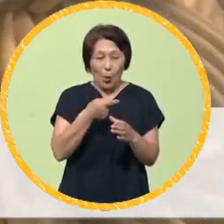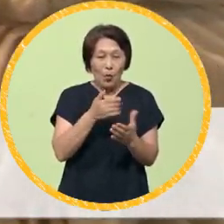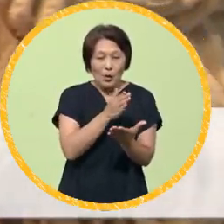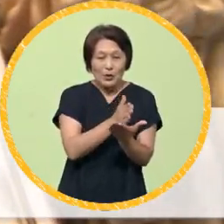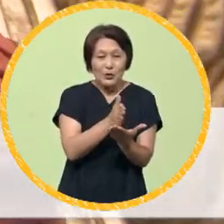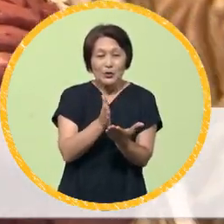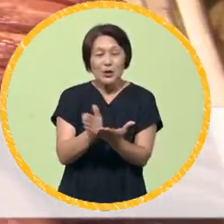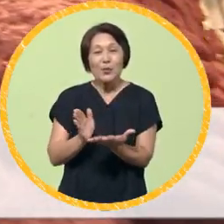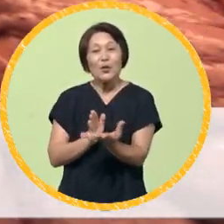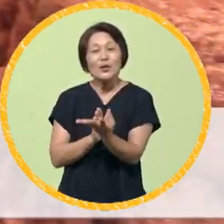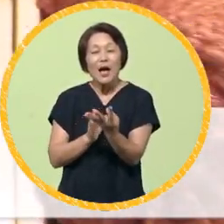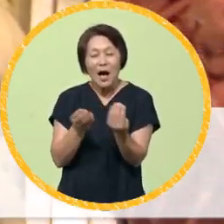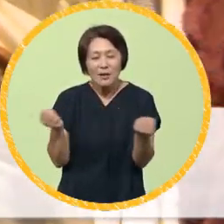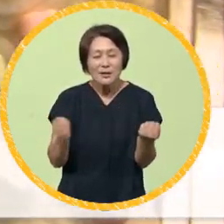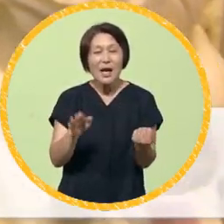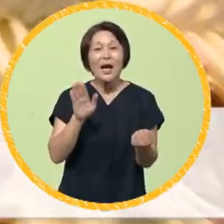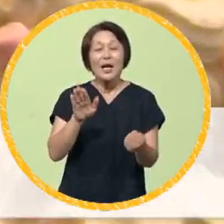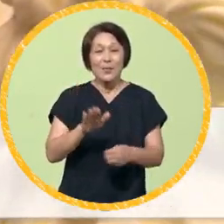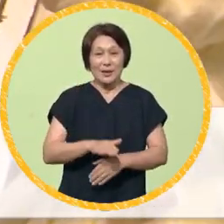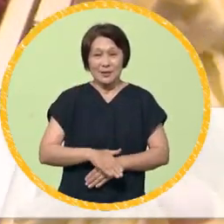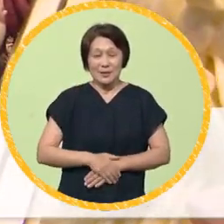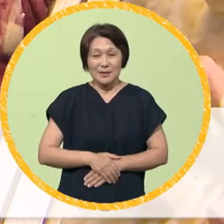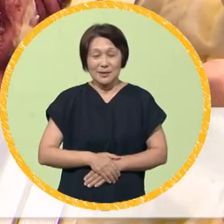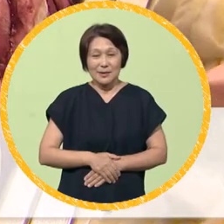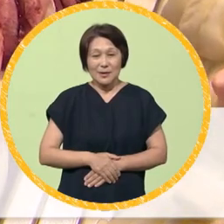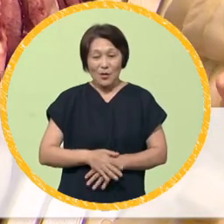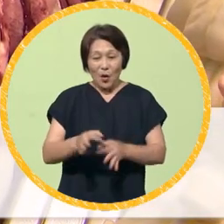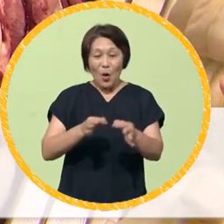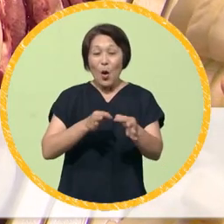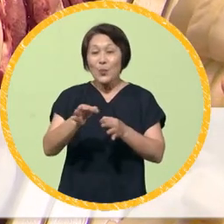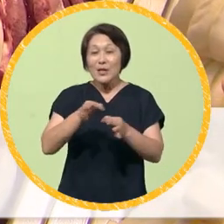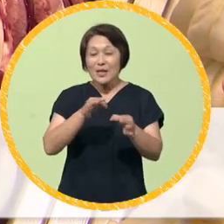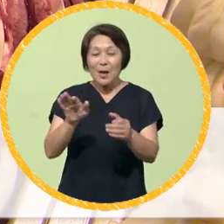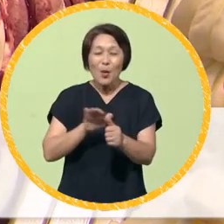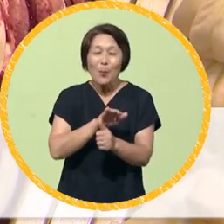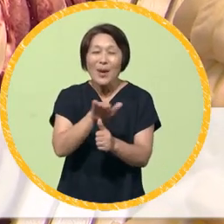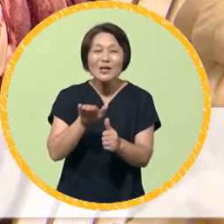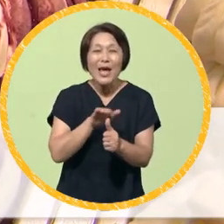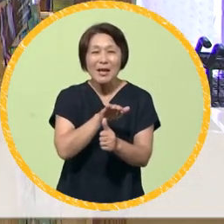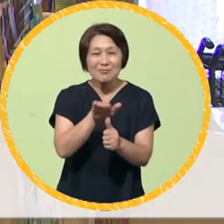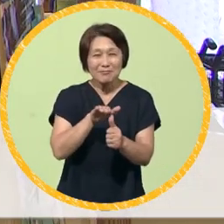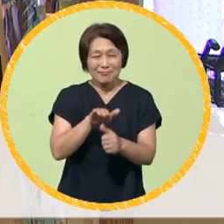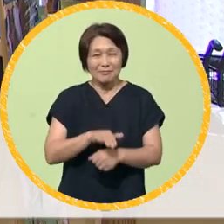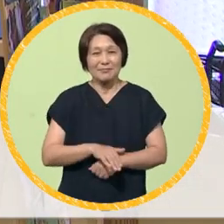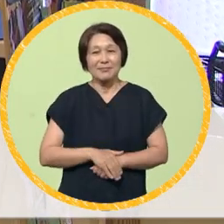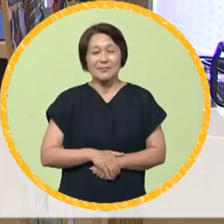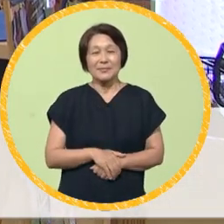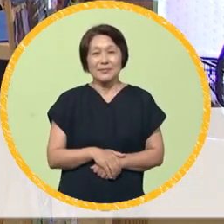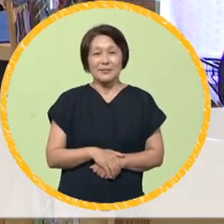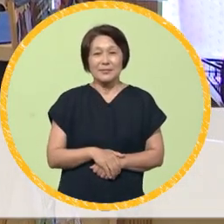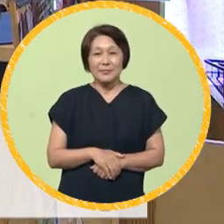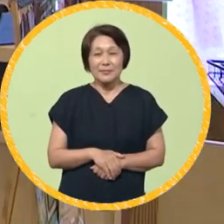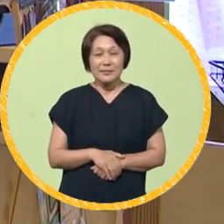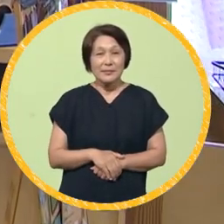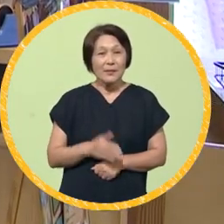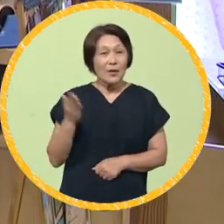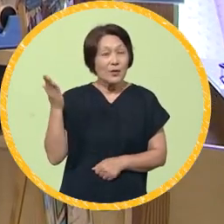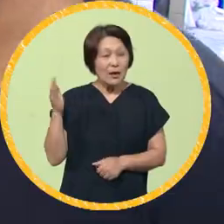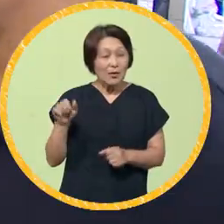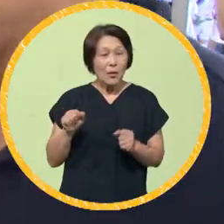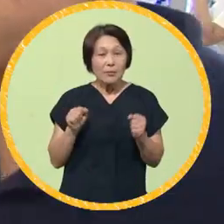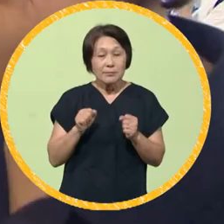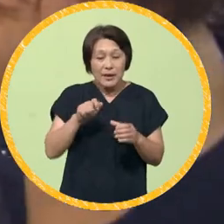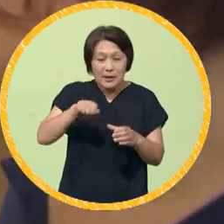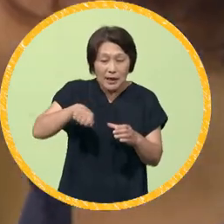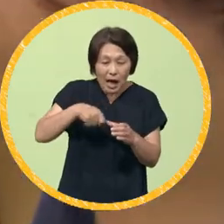すごい種類豊富で、はい、このお店自体がもうメルヘンな感じで素敵ですもんね。はい、ここのジェラート屋さんは